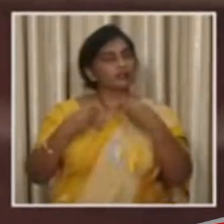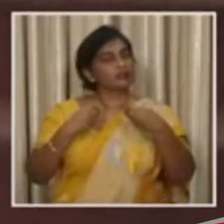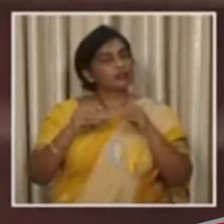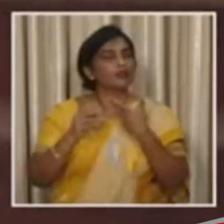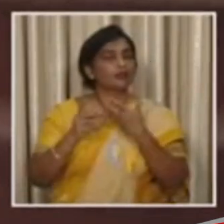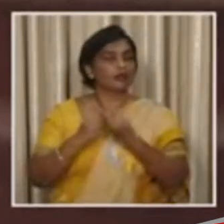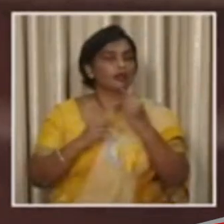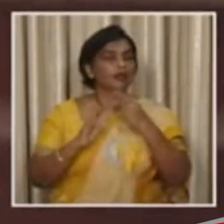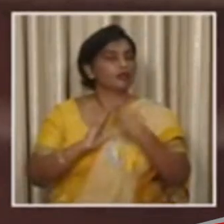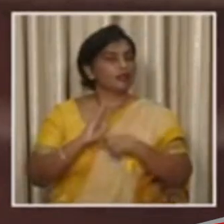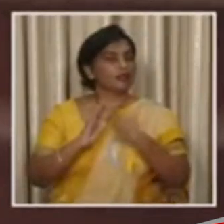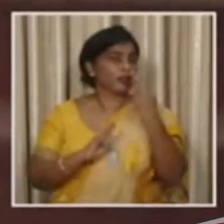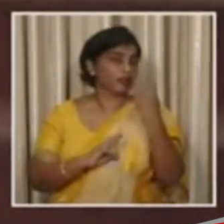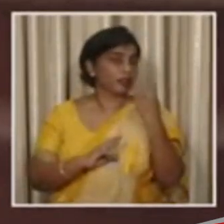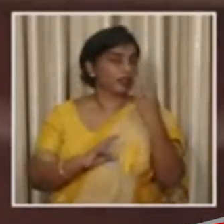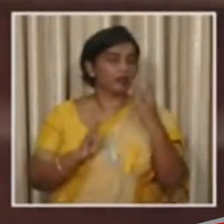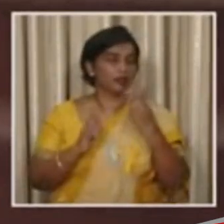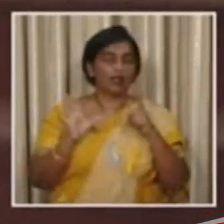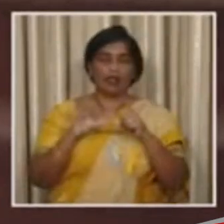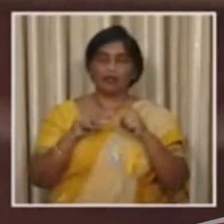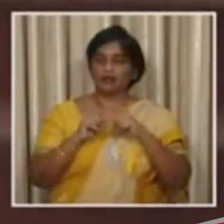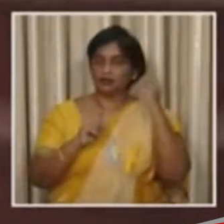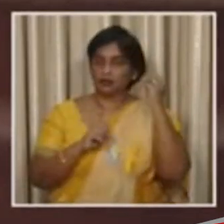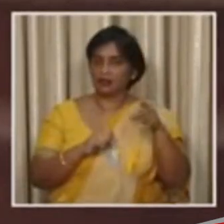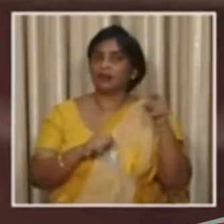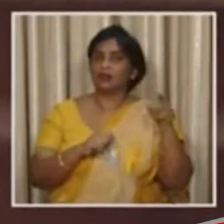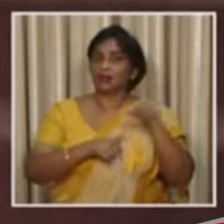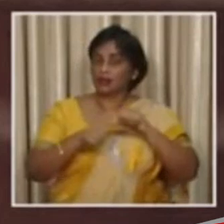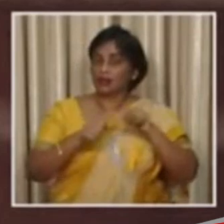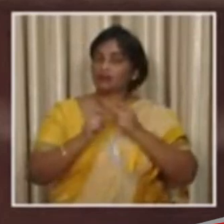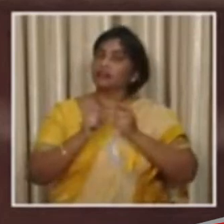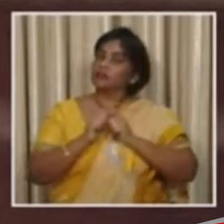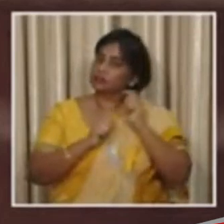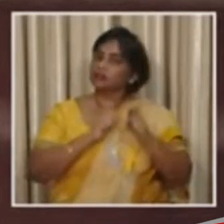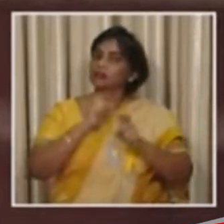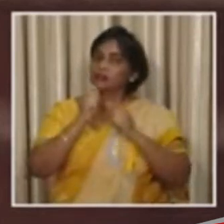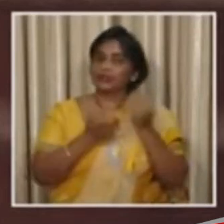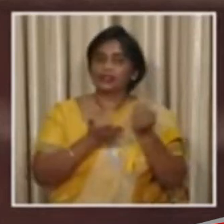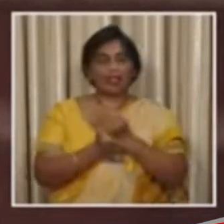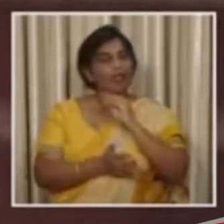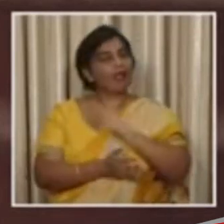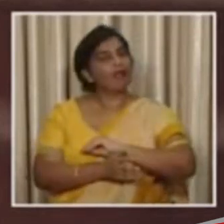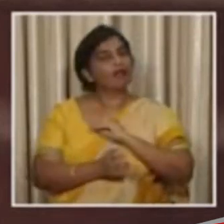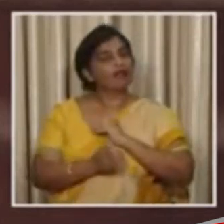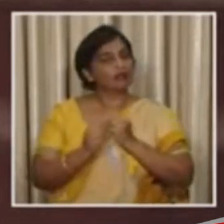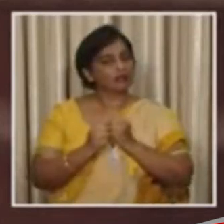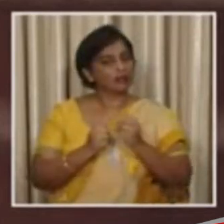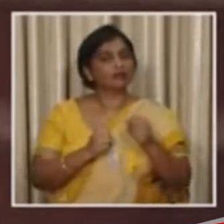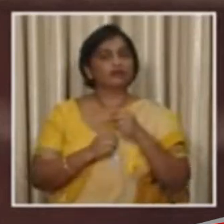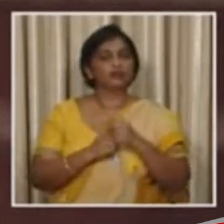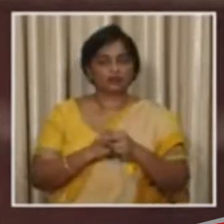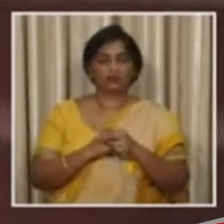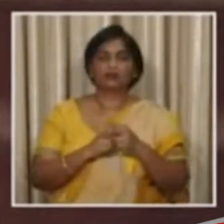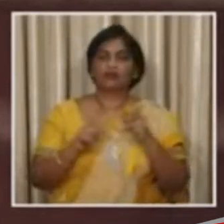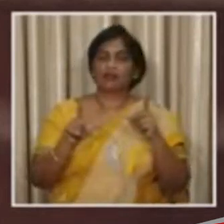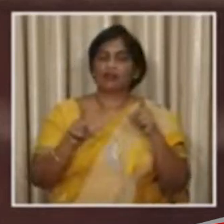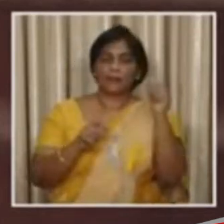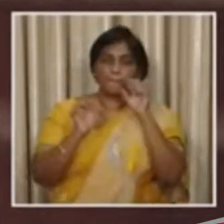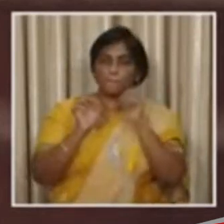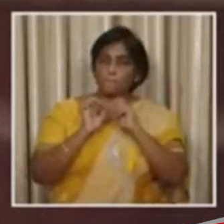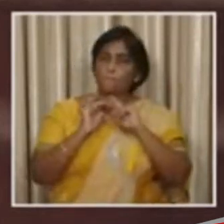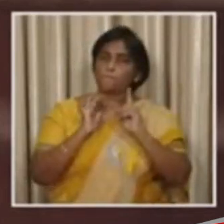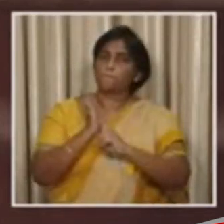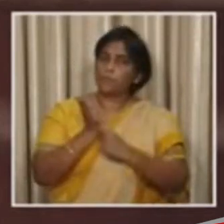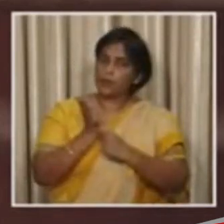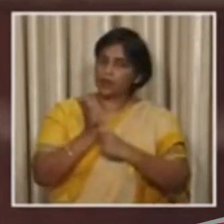තියෙනවා දැන්ට ලංකාවේ 2000 කරලා. ඒ ඇවිල්ලා ඒ ආයතන ගෙවාගෙන ඒගොල්ලන්ට කීයක් හරි ආදායමක් වන්න බියර්සා වයින් ලයිසන් දුන්නා. හැම සංචාර